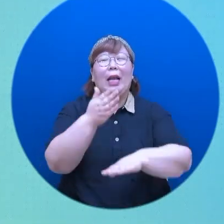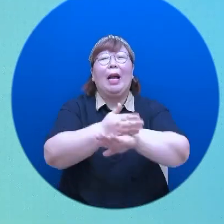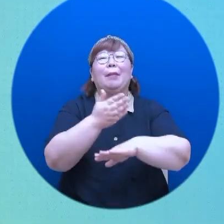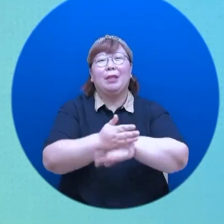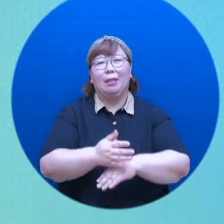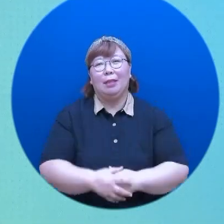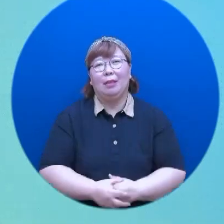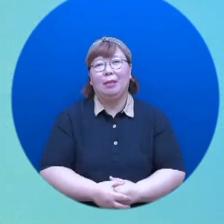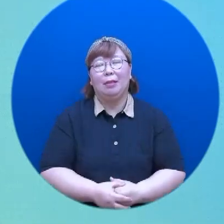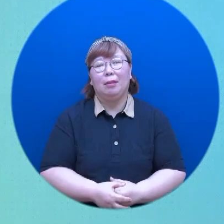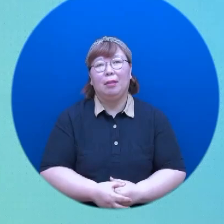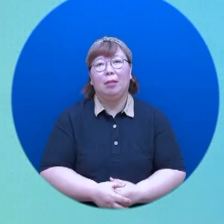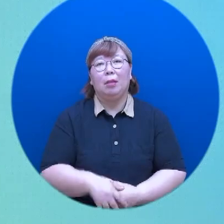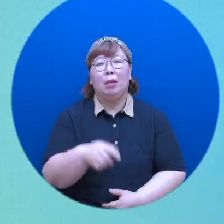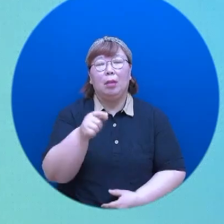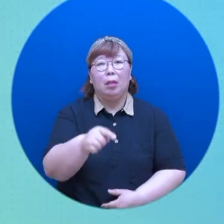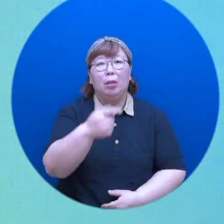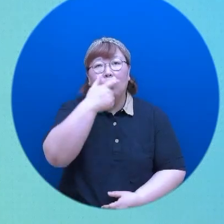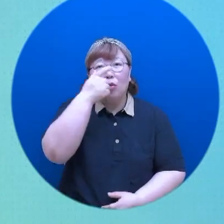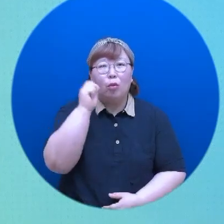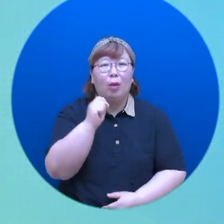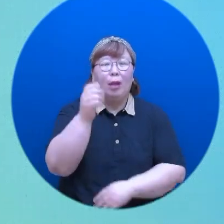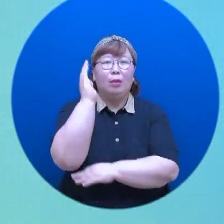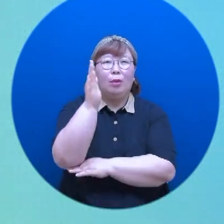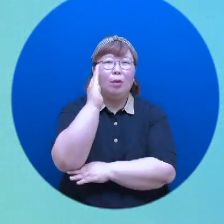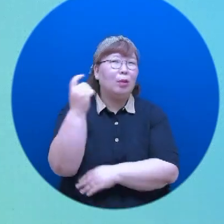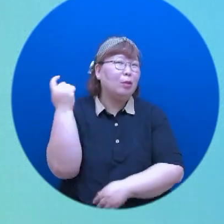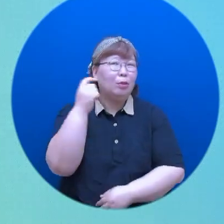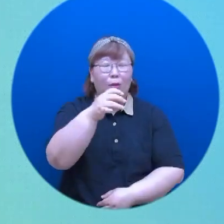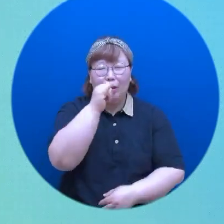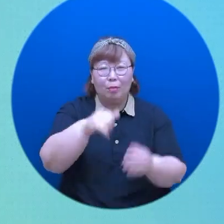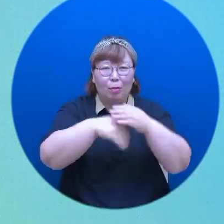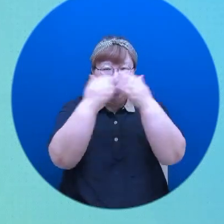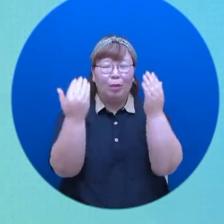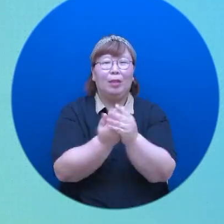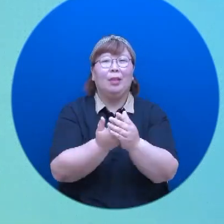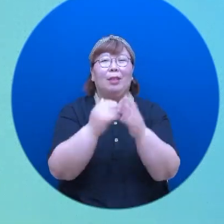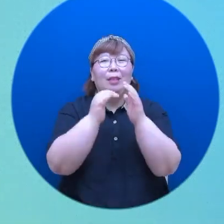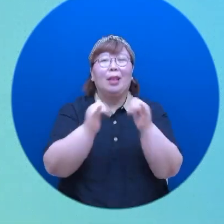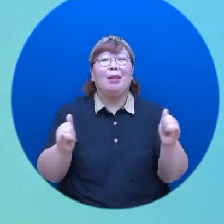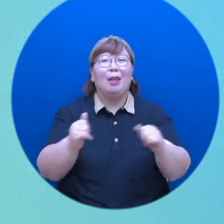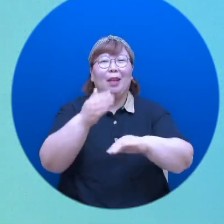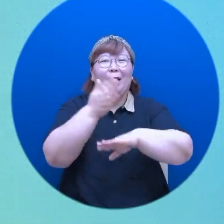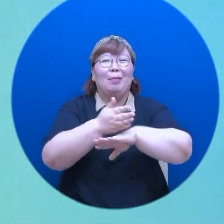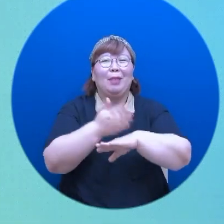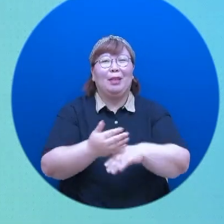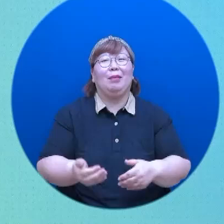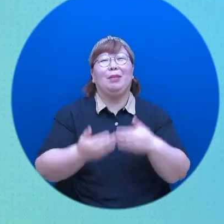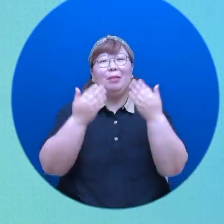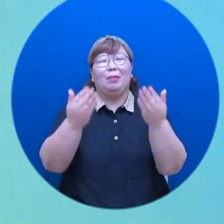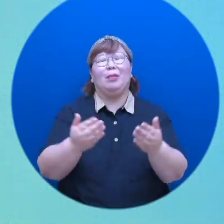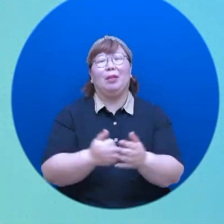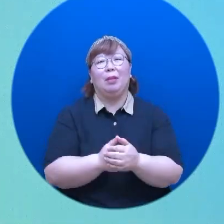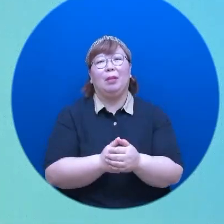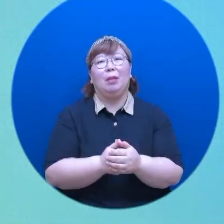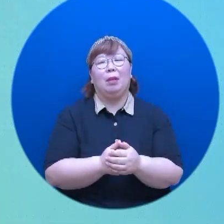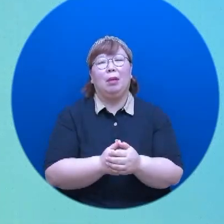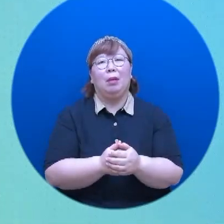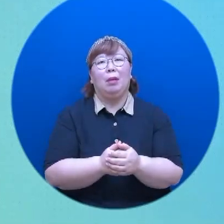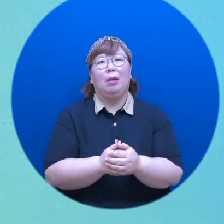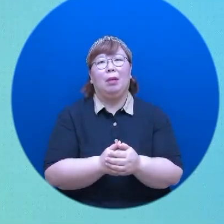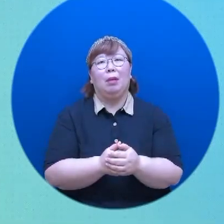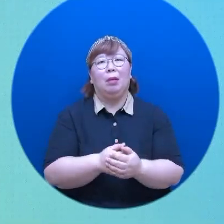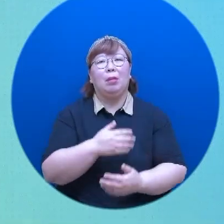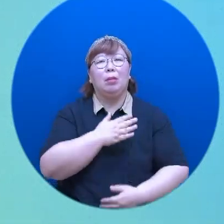오늘 이 부족한 설교를 듣고 계신 모든 분들께도 진심으로 감사를 드립니다. 그런데